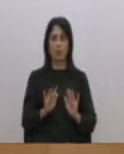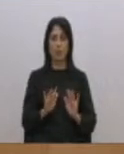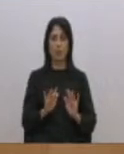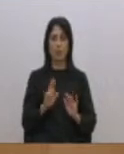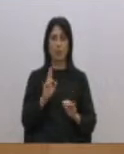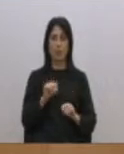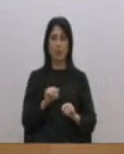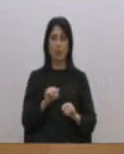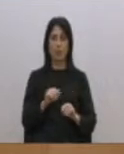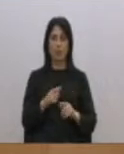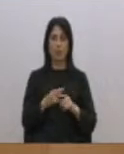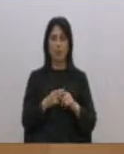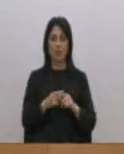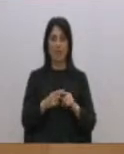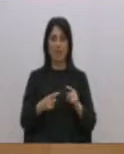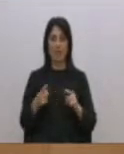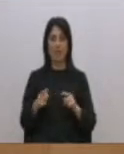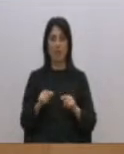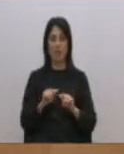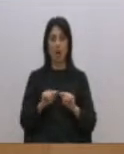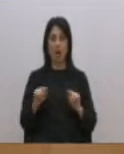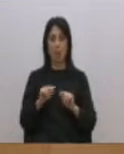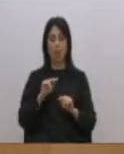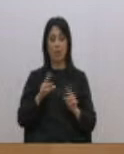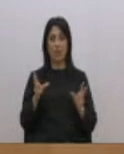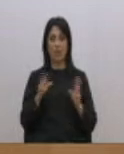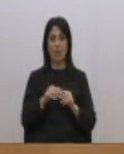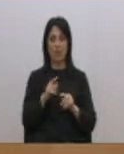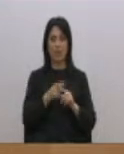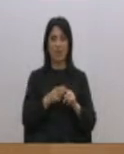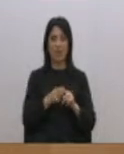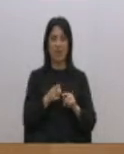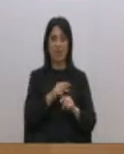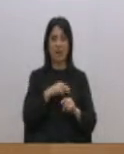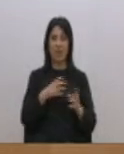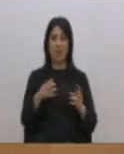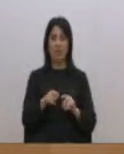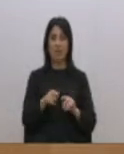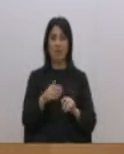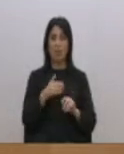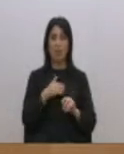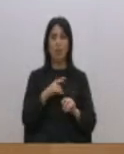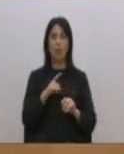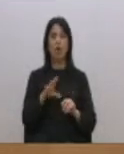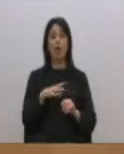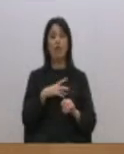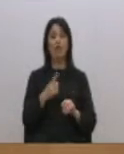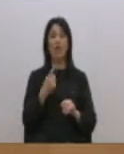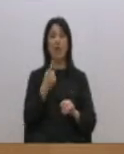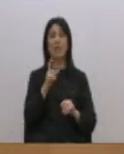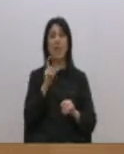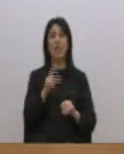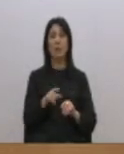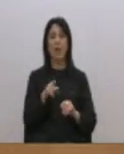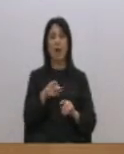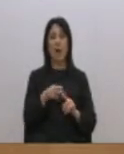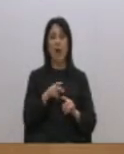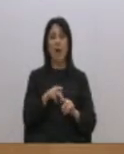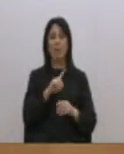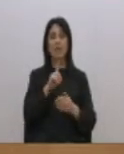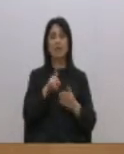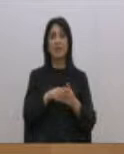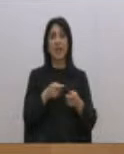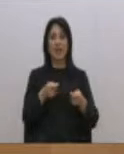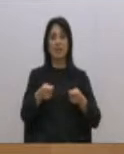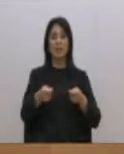Da, nazilii opoziția, tandem șrulul, da, nazilii ar tandem șrulul. Ai copilul cu ertia de mine, romel să am sakit